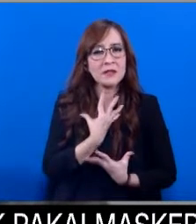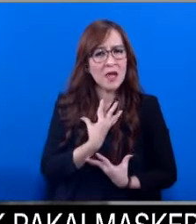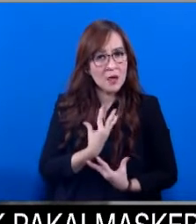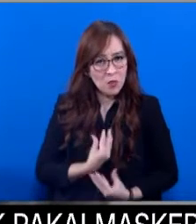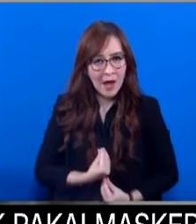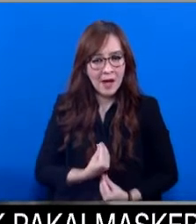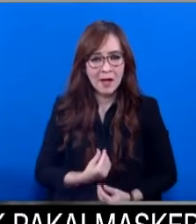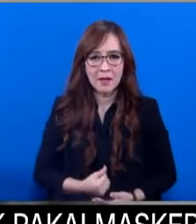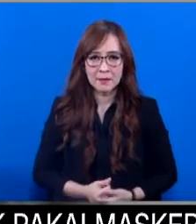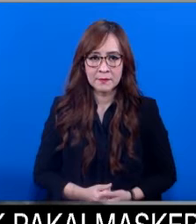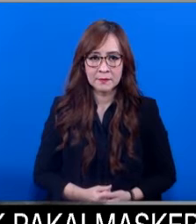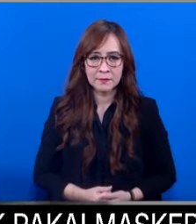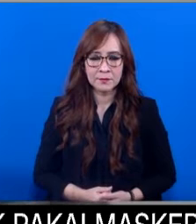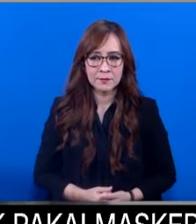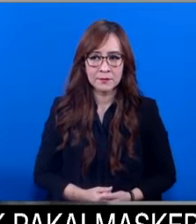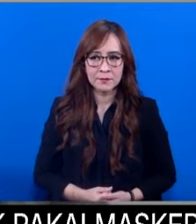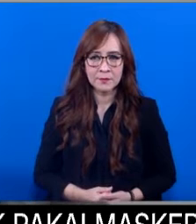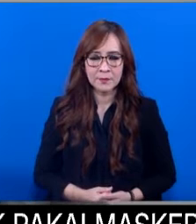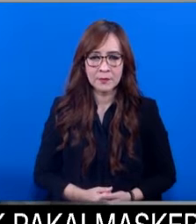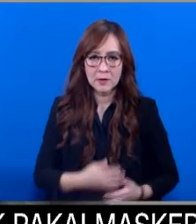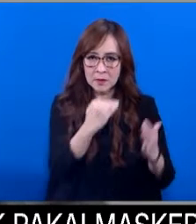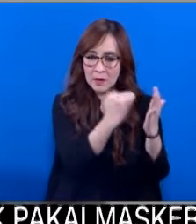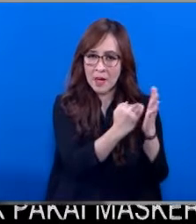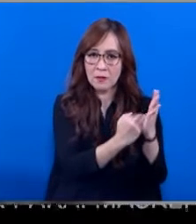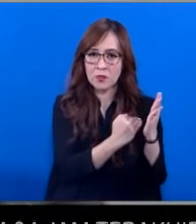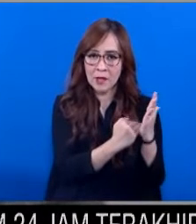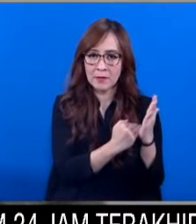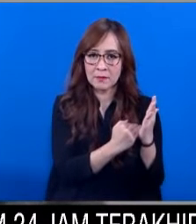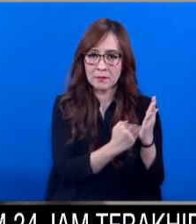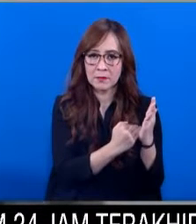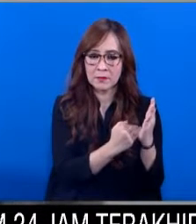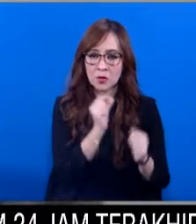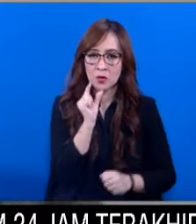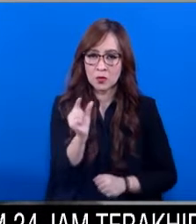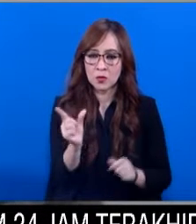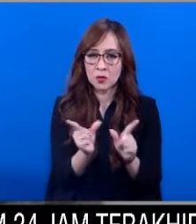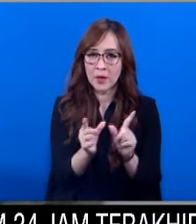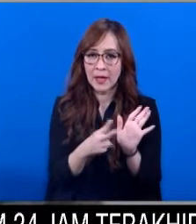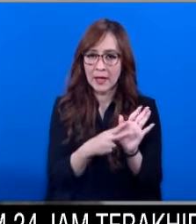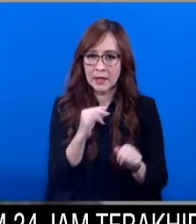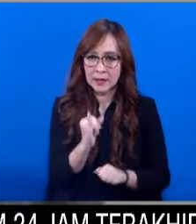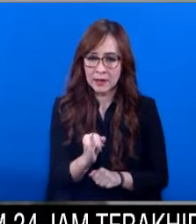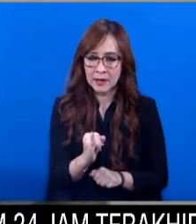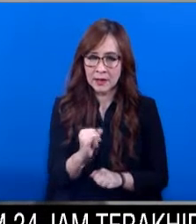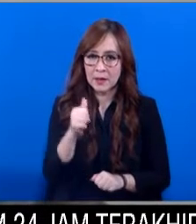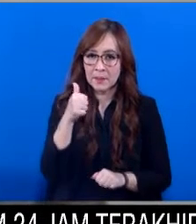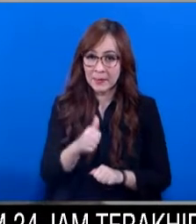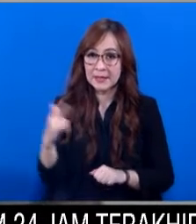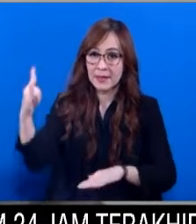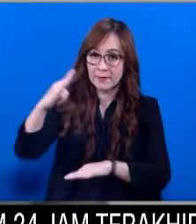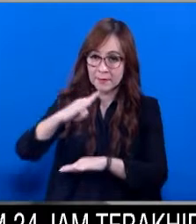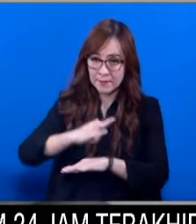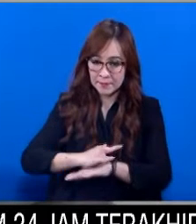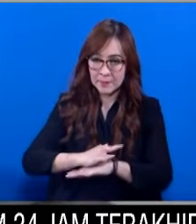gitu. Memang menurut peraturan untuk WNI masih diperbolehkan untuk masuk, tapi